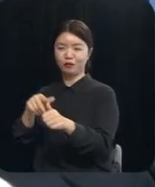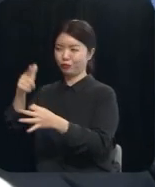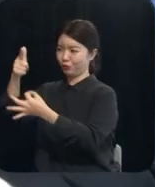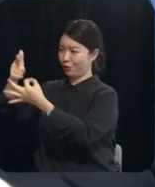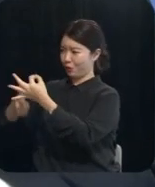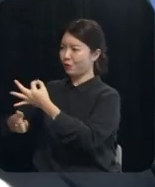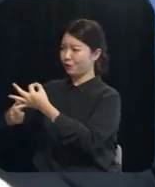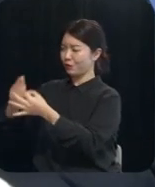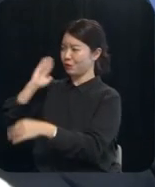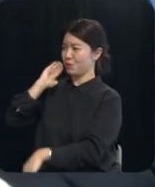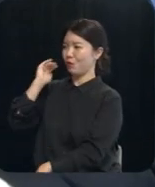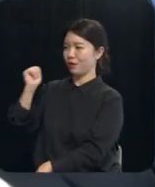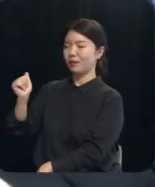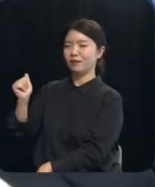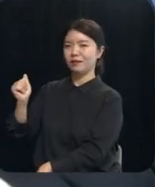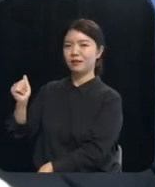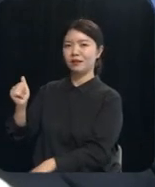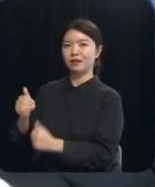윤석열 대통령이